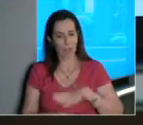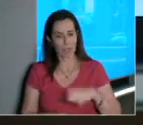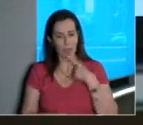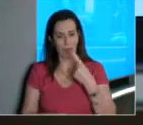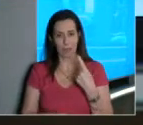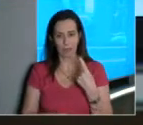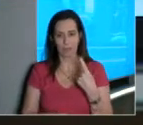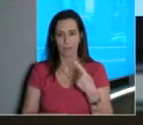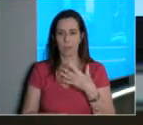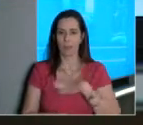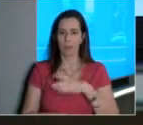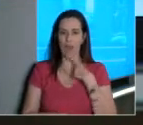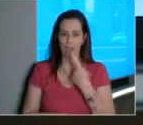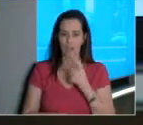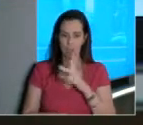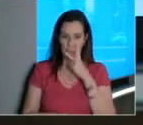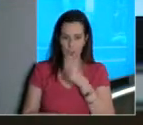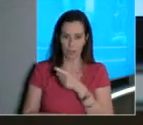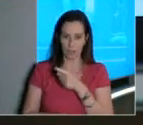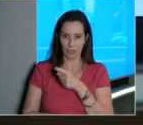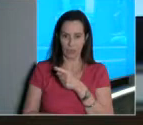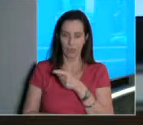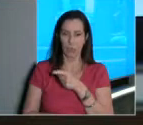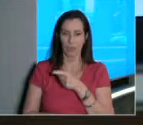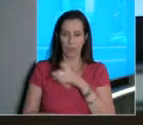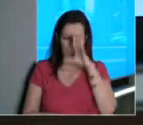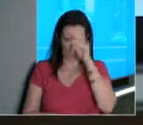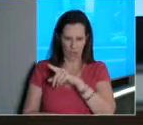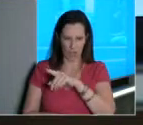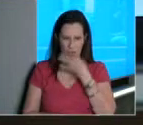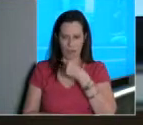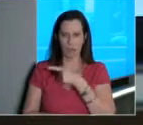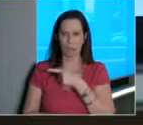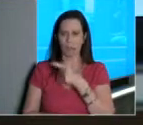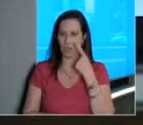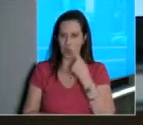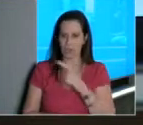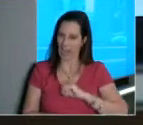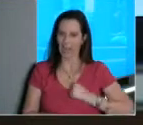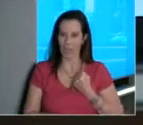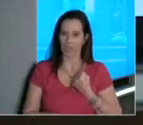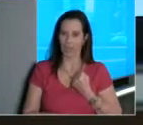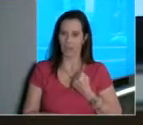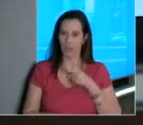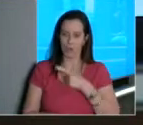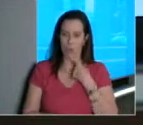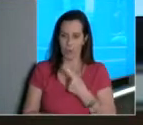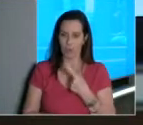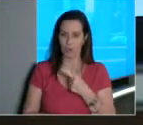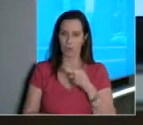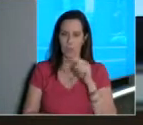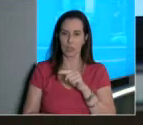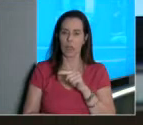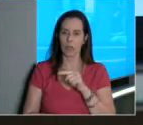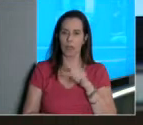על אחד מהשמוכים כאן. כן, רציתי להגיד על מי שראינו, שדיבר בהתחלה, ראיתם את הכאב הזה שהוא מדבר בו, זה